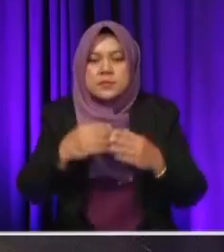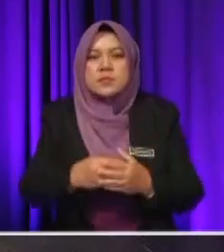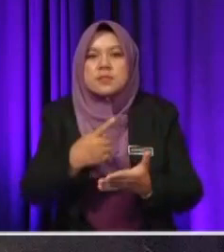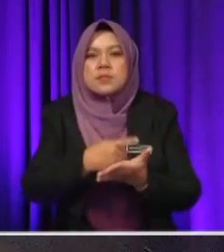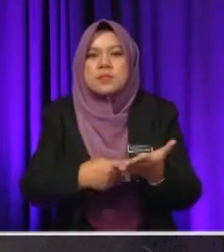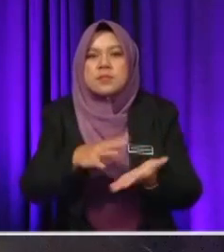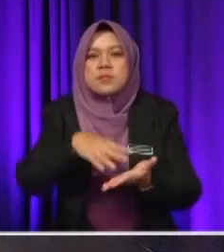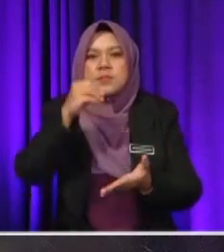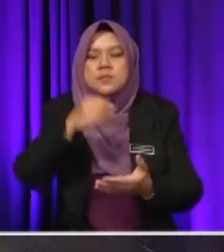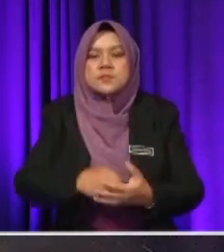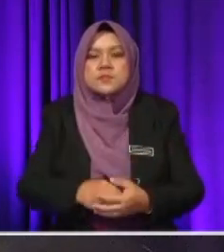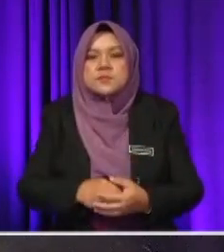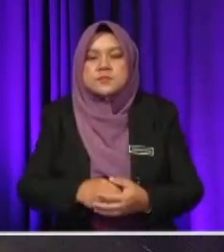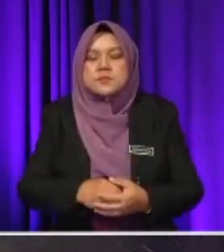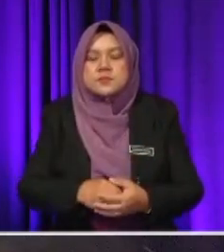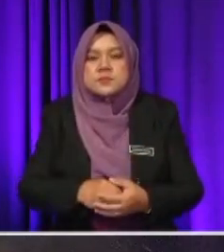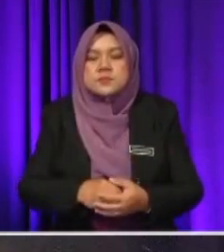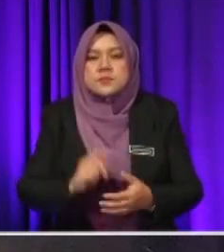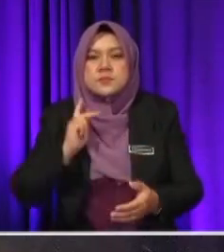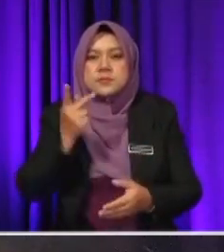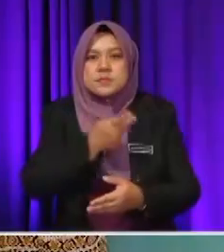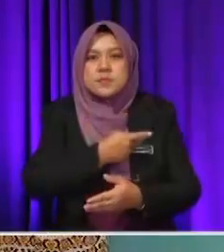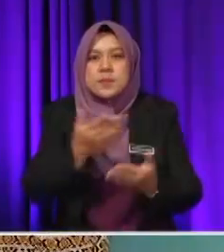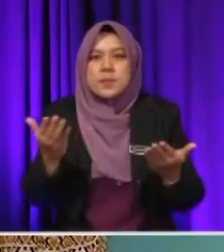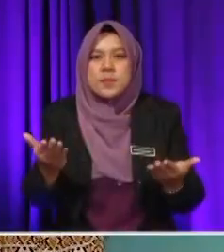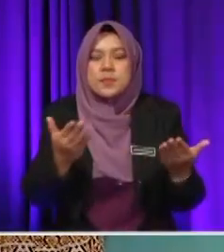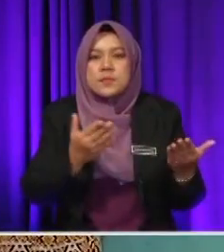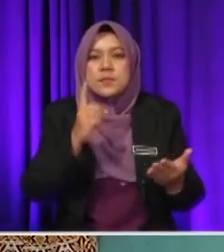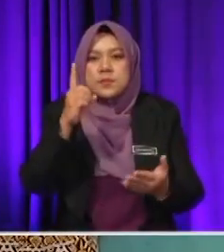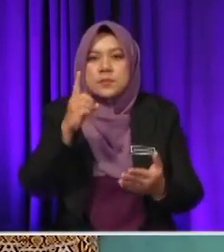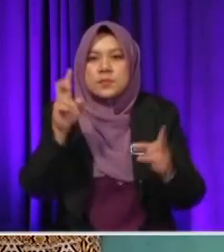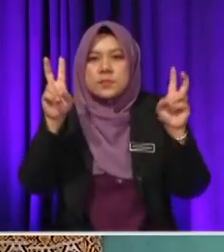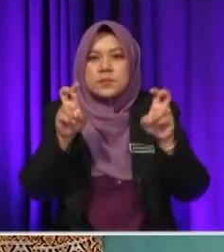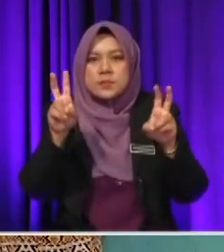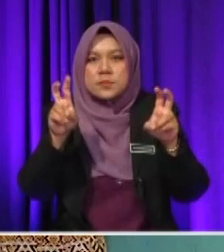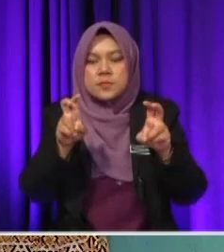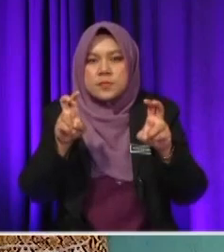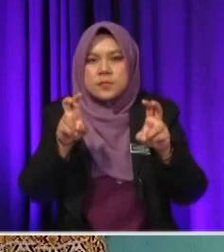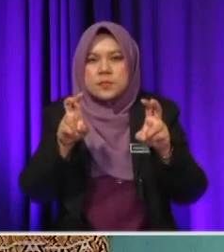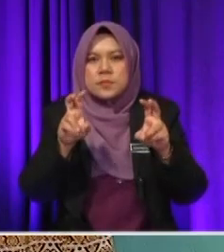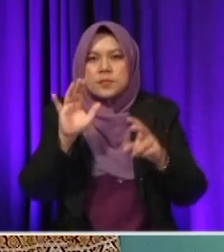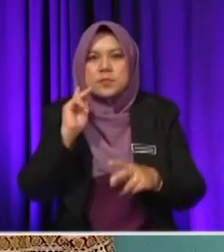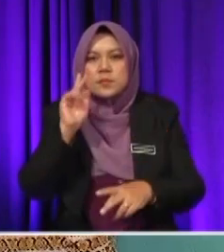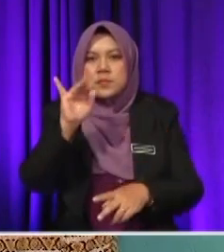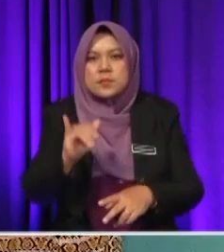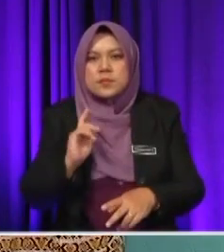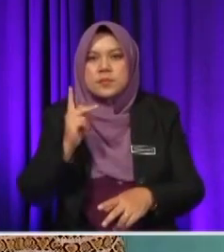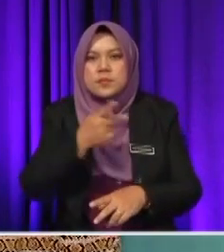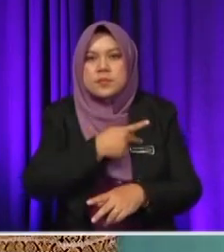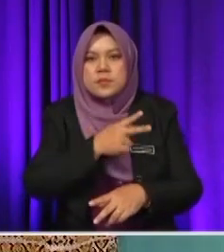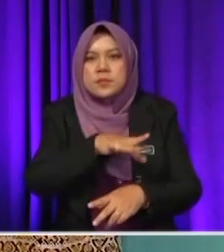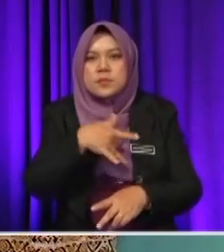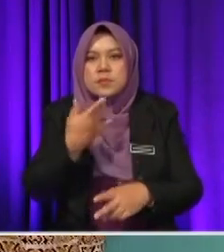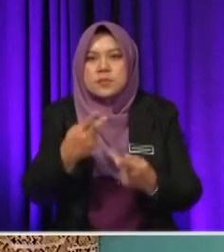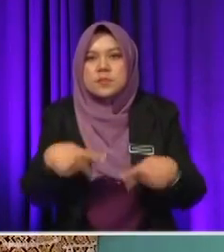pelajari Oke jadi kita bawa kepada satu lagi topik yang perlu dikuasai oleh murid-muri